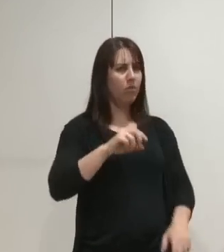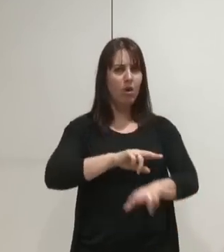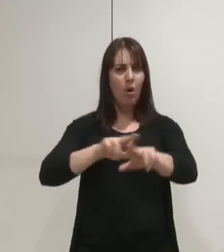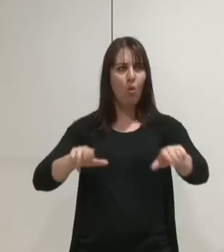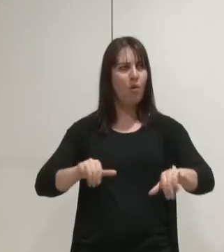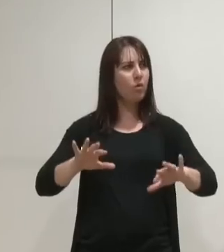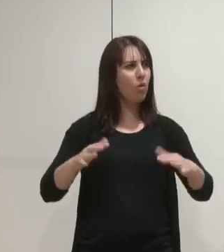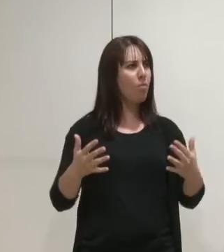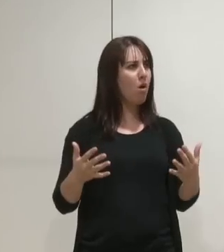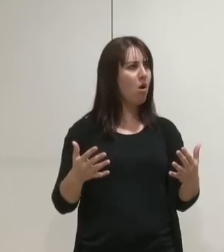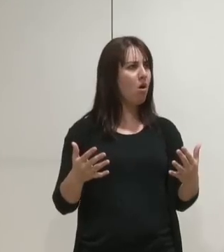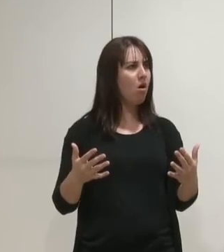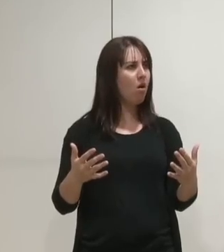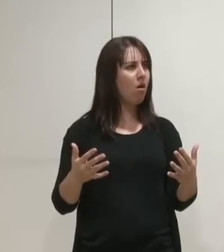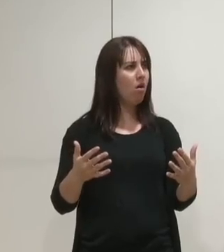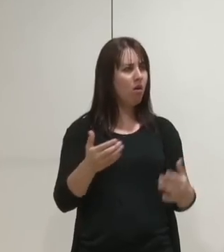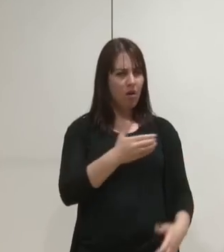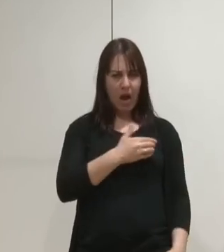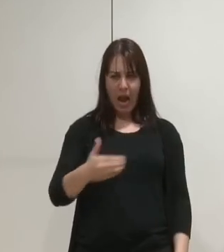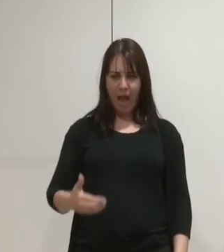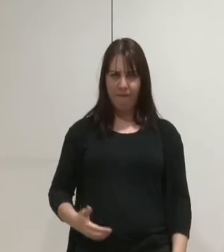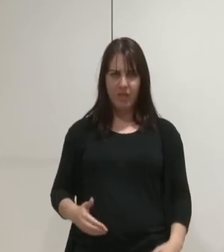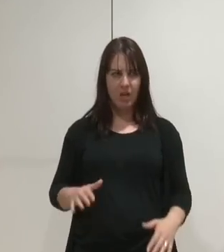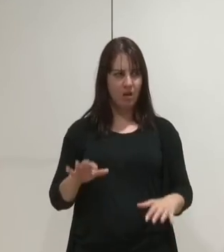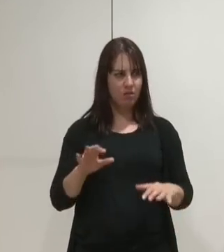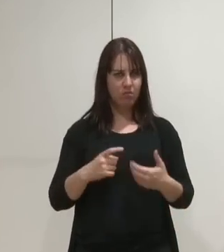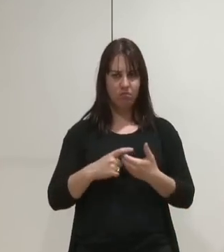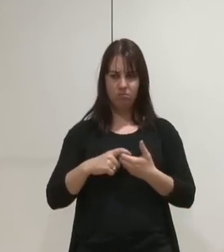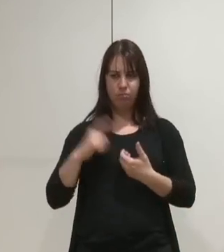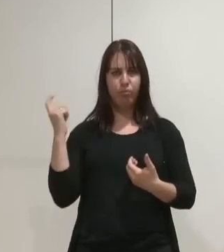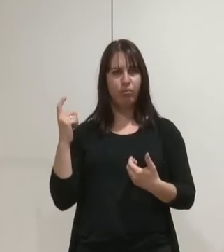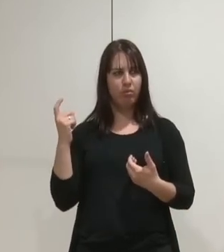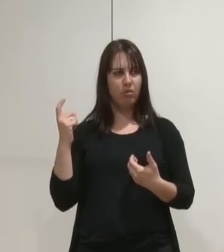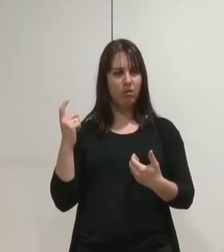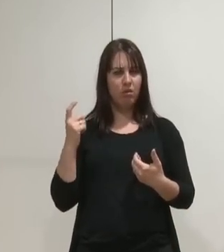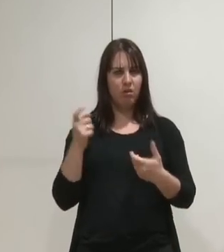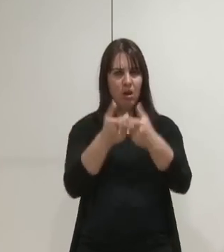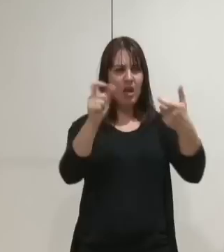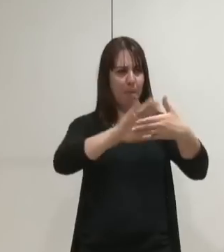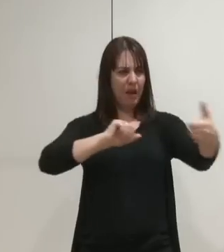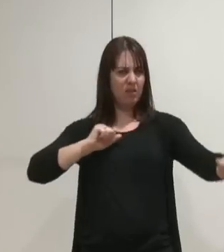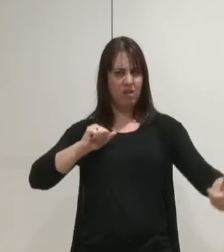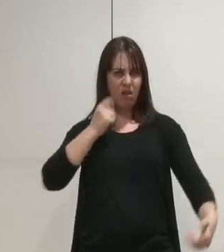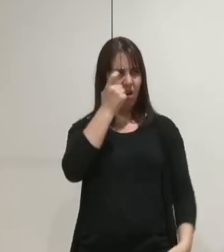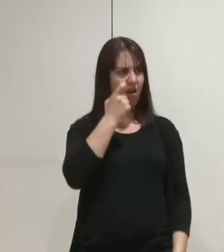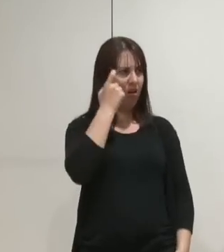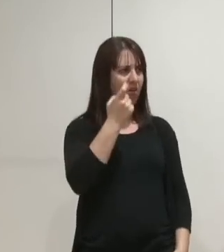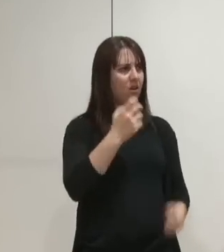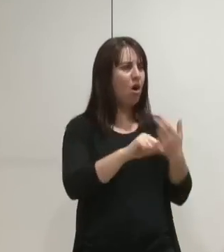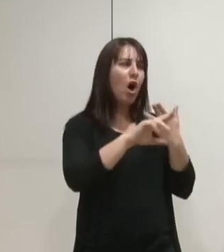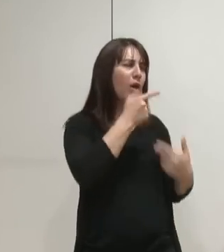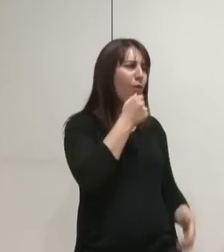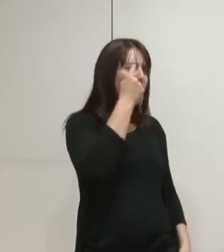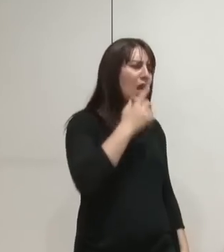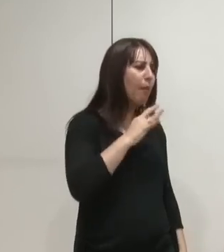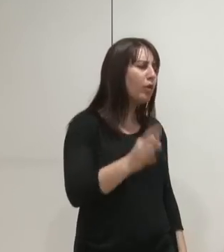n'est pas entre la ville et un prestataire voilà vous allez me répondre facilement sur